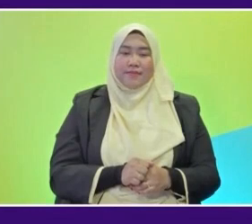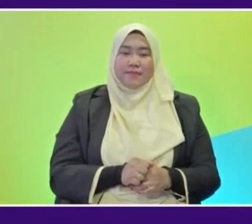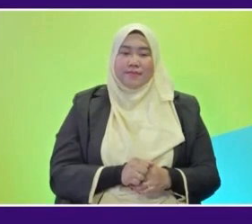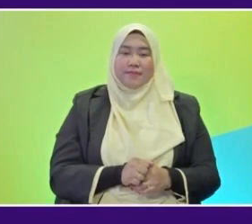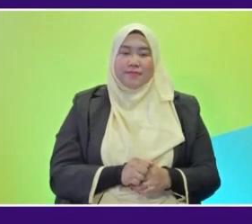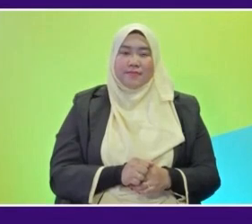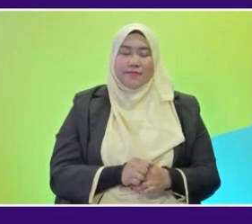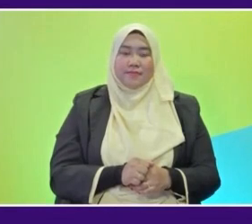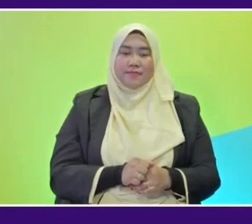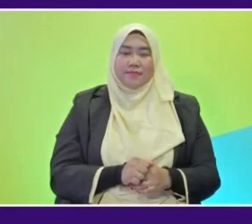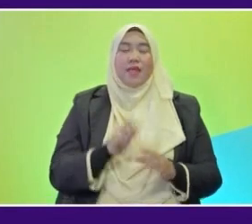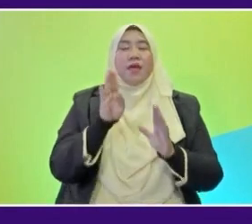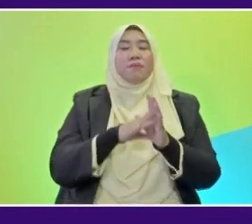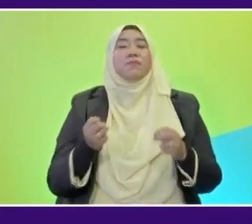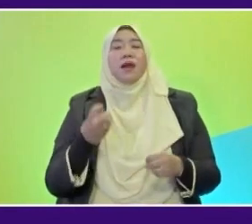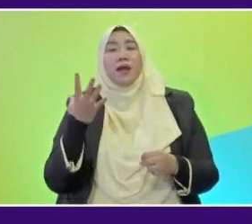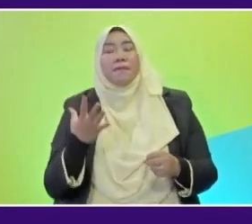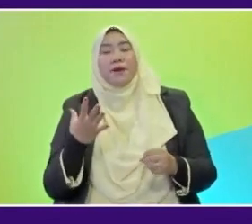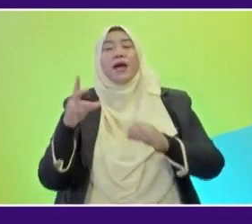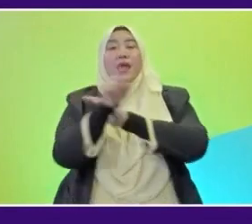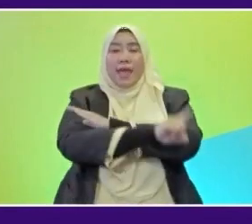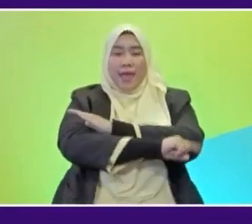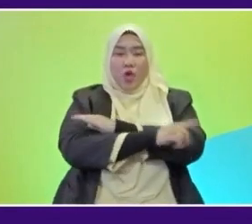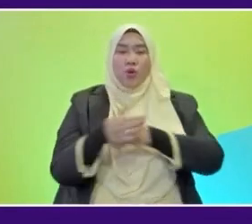beberapa ekor ikan